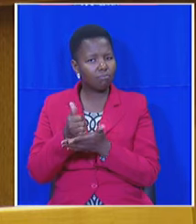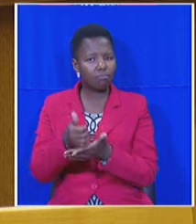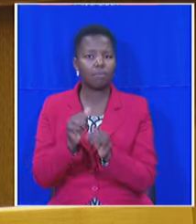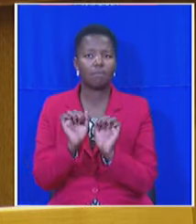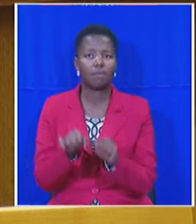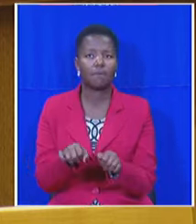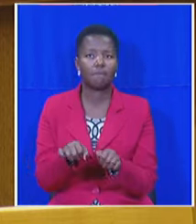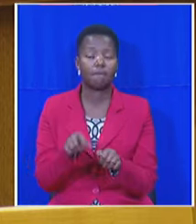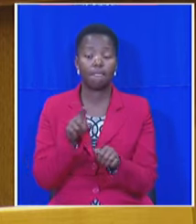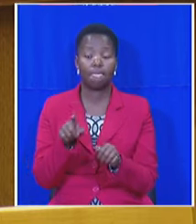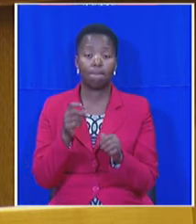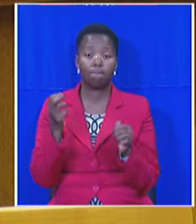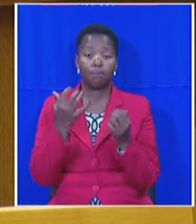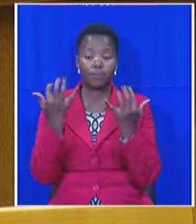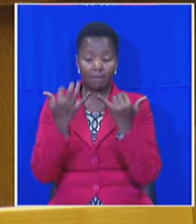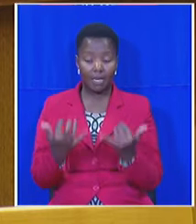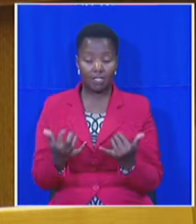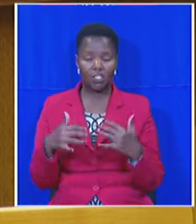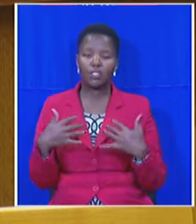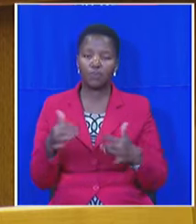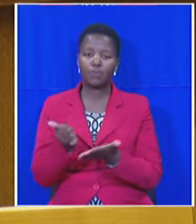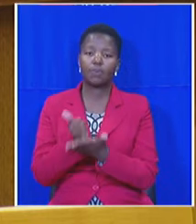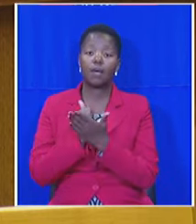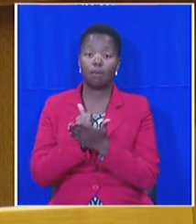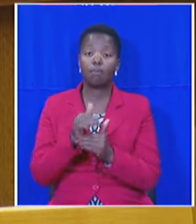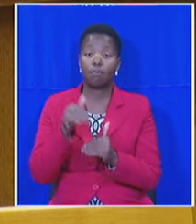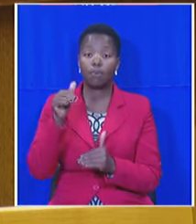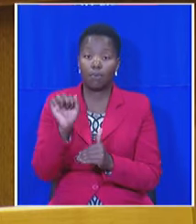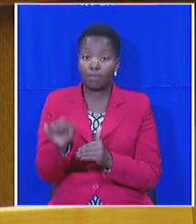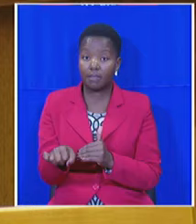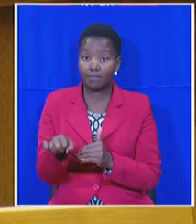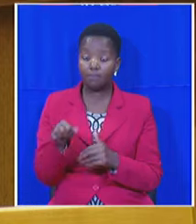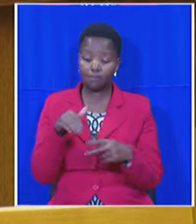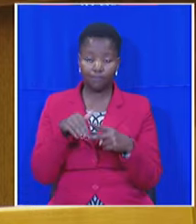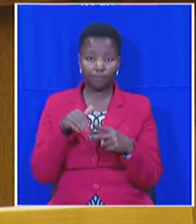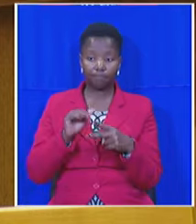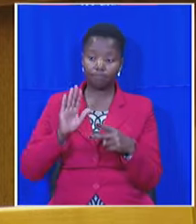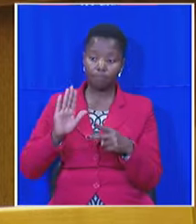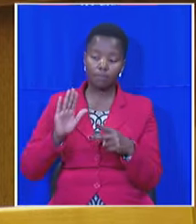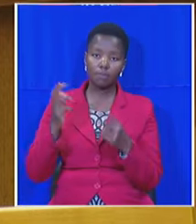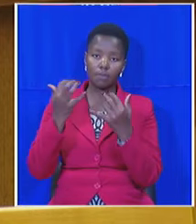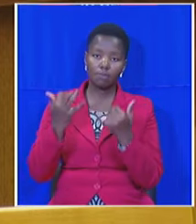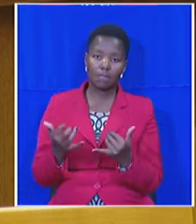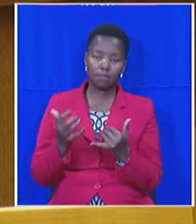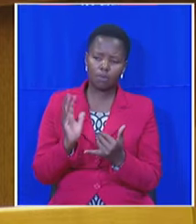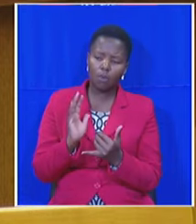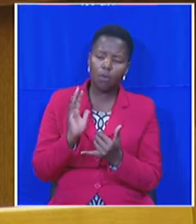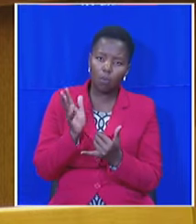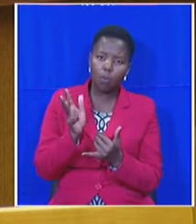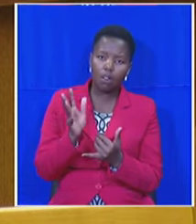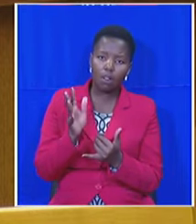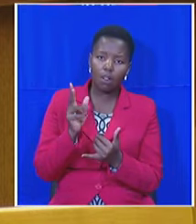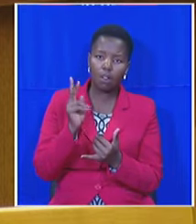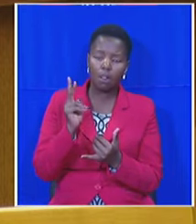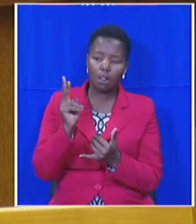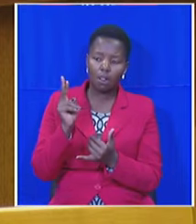ukusithatha siye phambili njengezwe, yilele esithi liyakwazi ukuhambisana nomqulu wenqubekela phambili wentuthuko i-NDP yase South Africa.